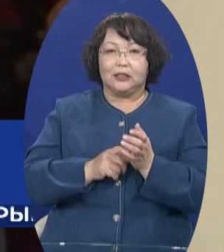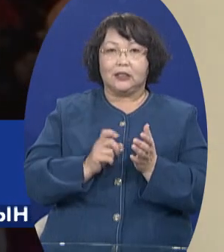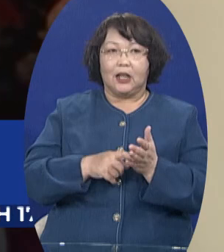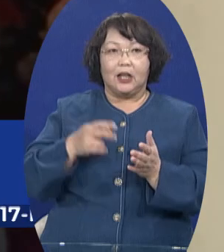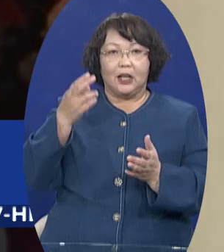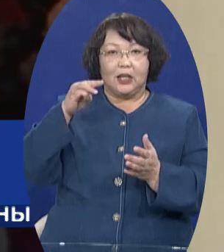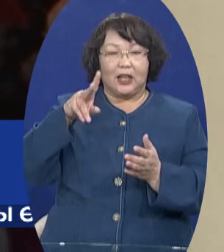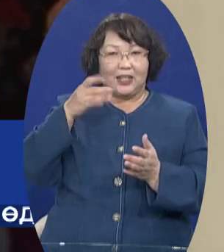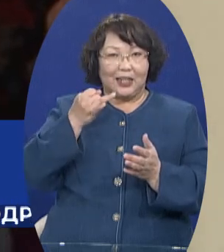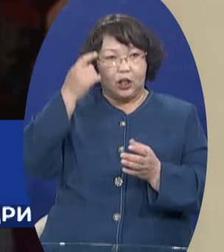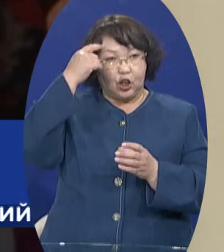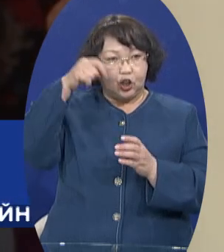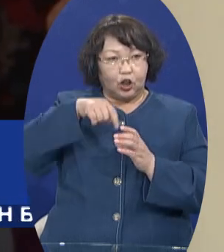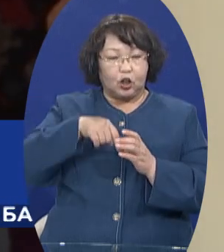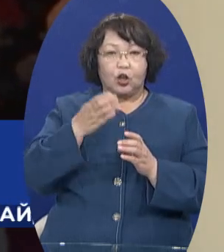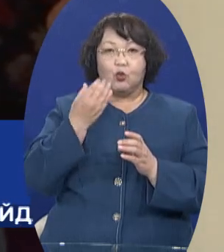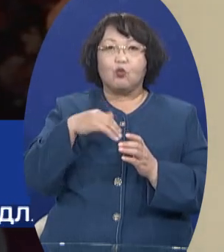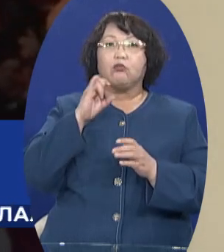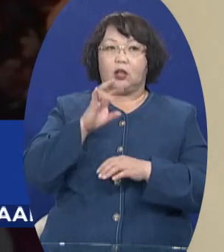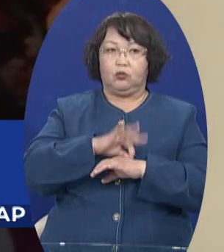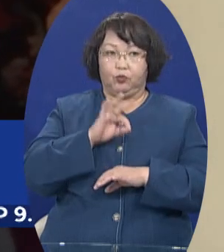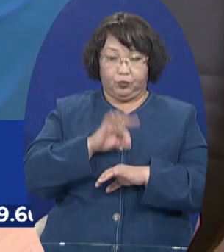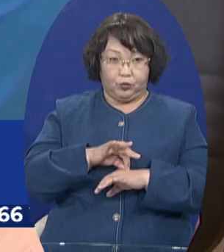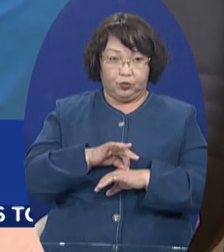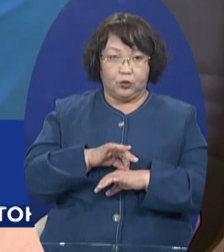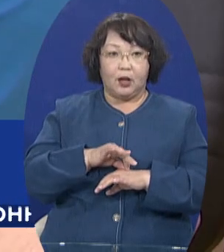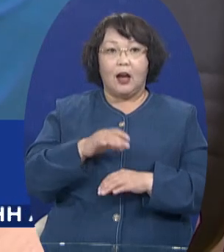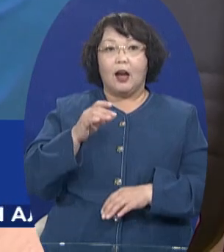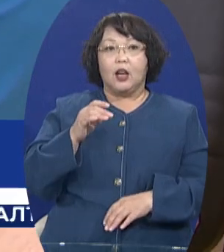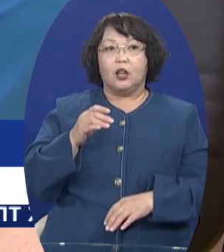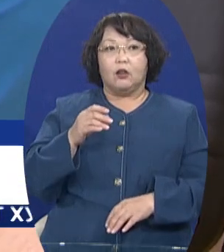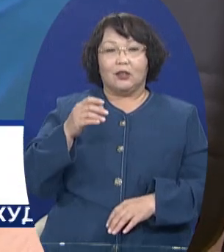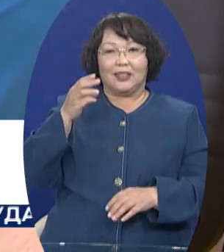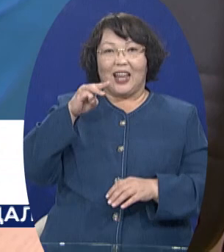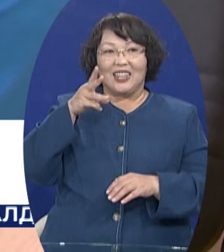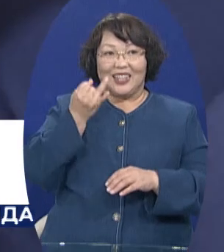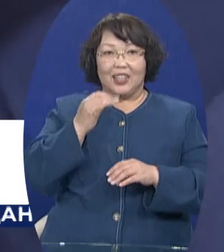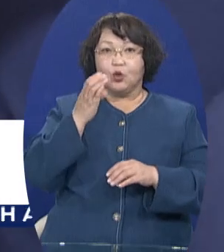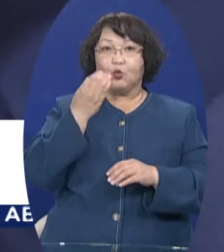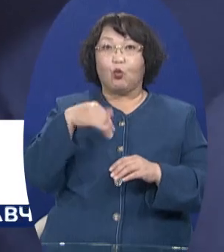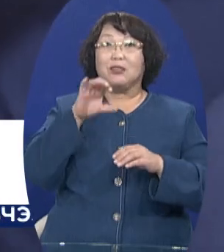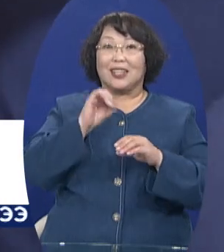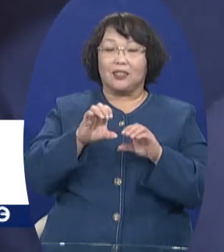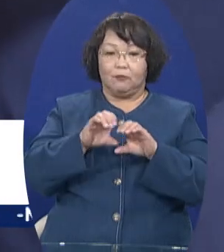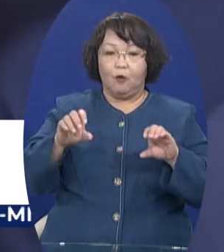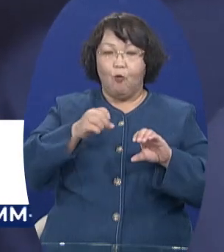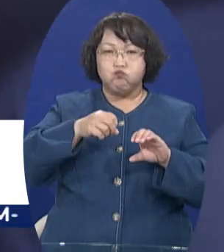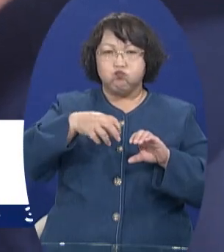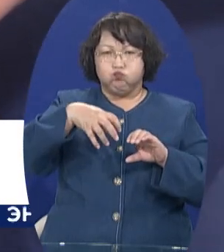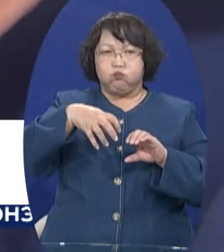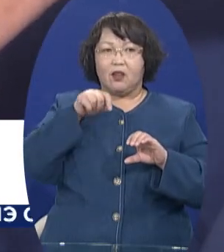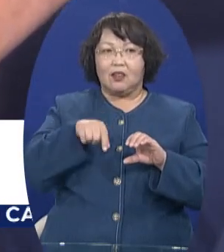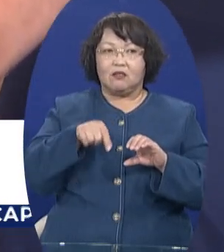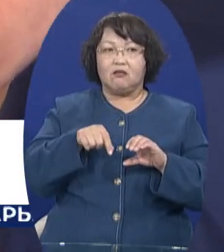эмгэгтэй тэр дотроо одоо тарихны судасны аневризм буюу цөлхинтэй ганц нэг хүн байлаа. Яралтай мэсцлийн